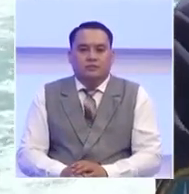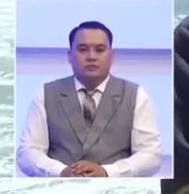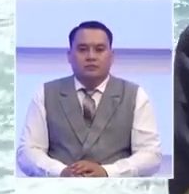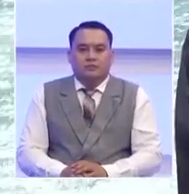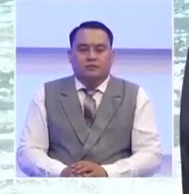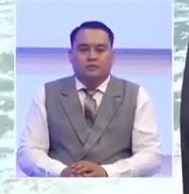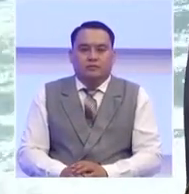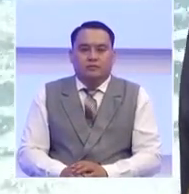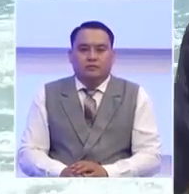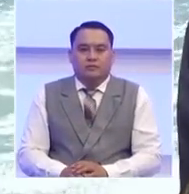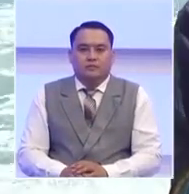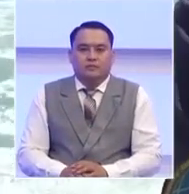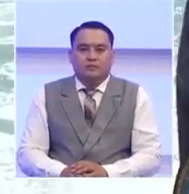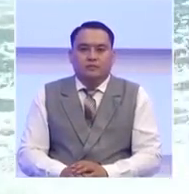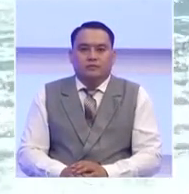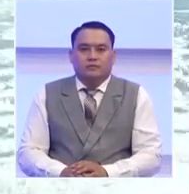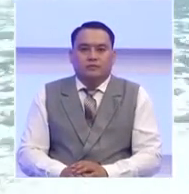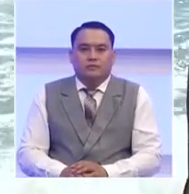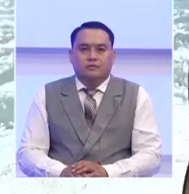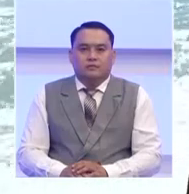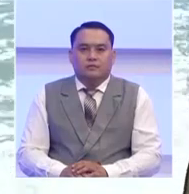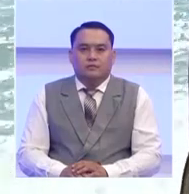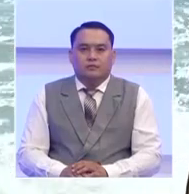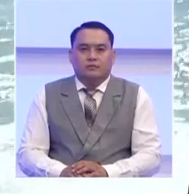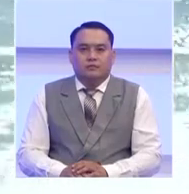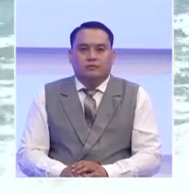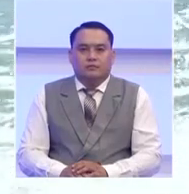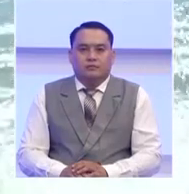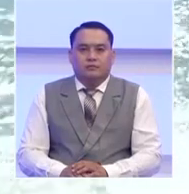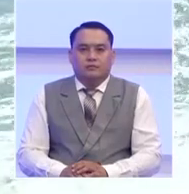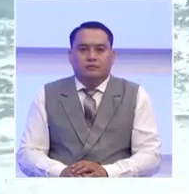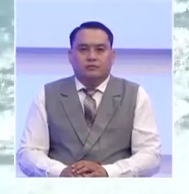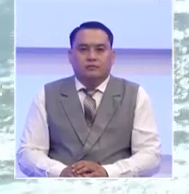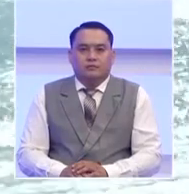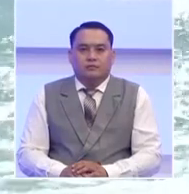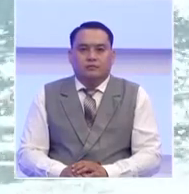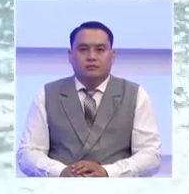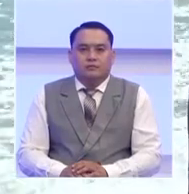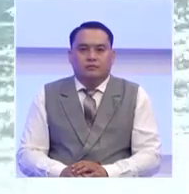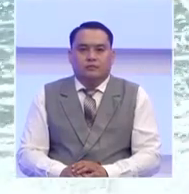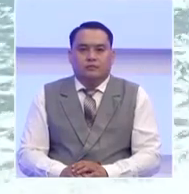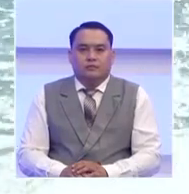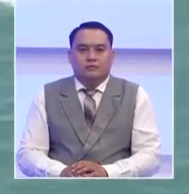Внимание всем патрульным группам! Выезжаем на патрулирование побережья озера Алаколя.